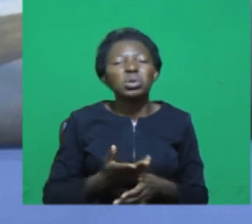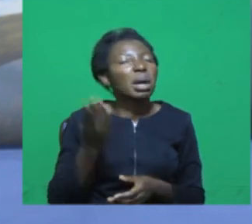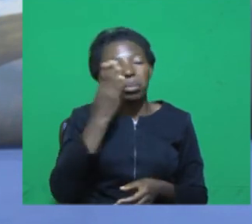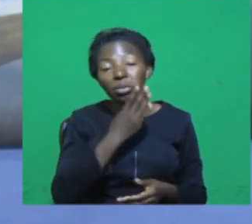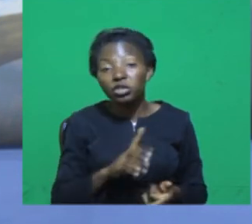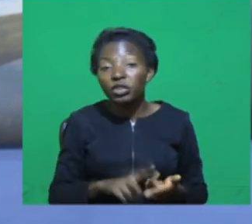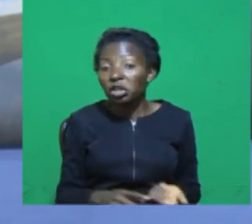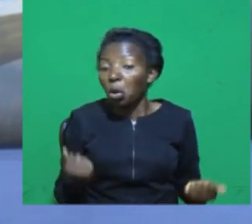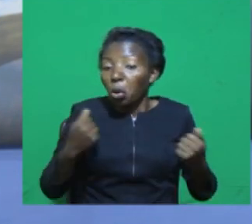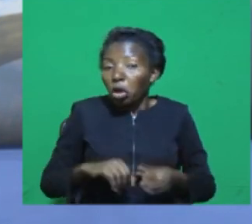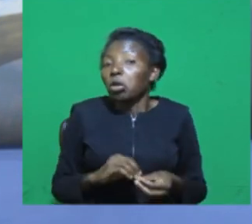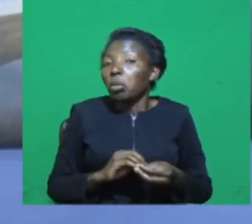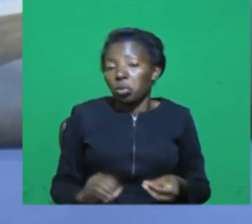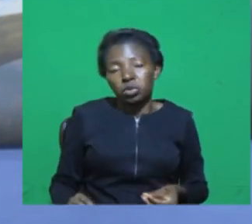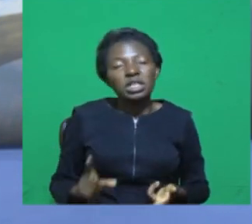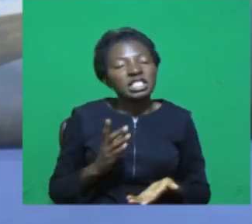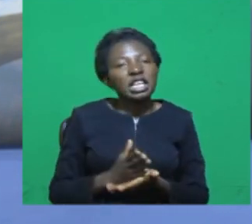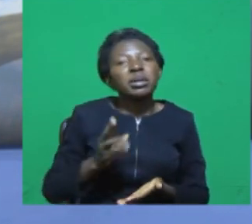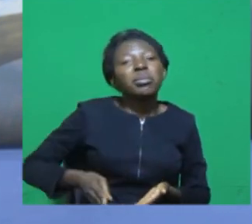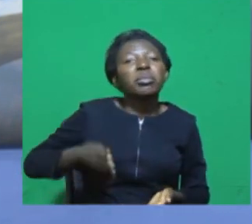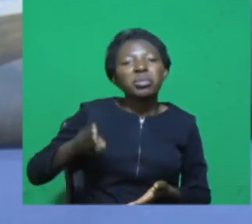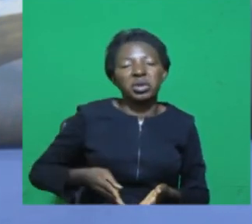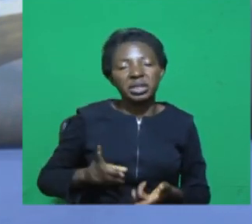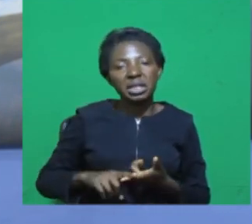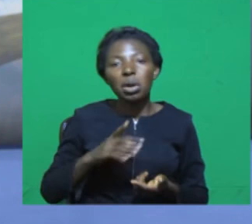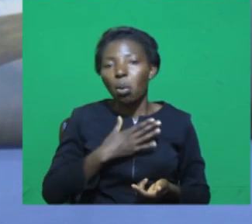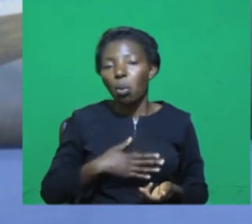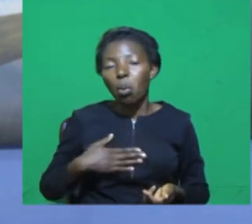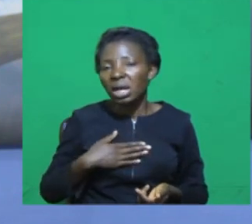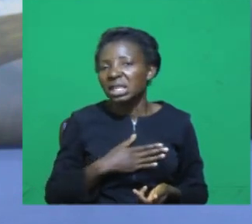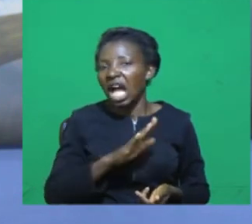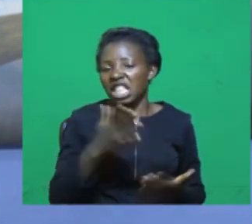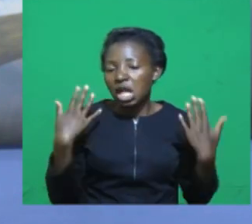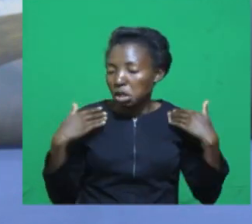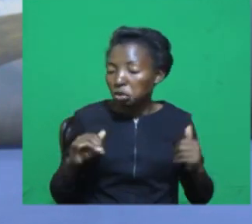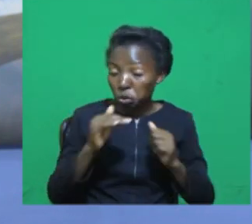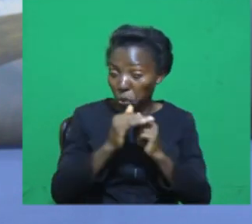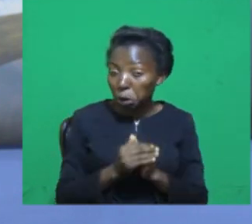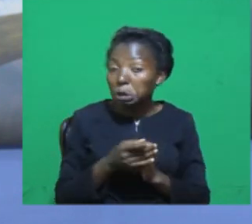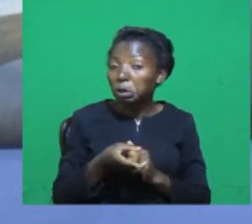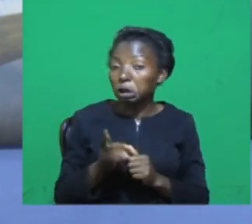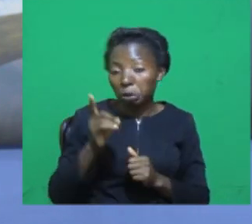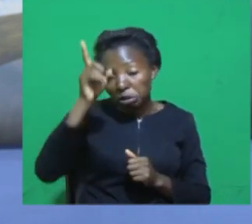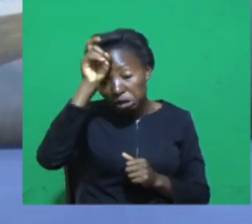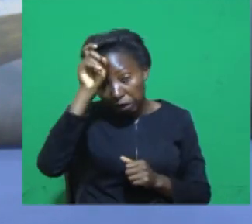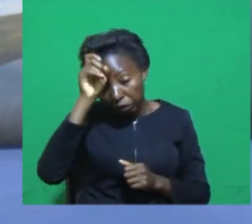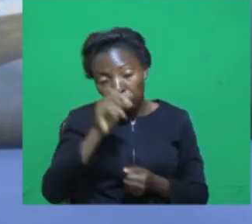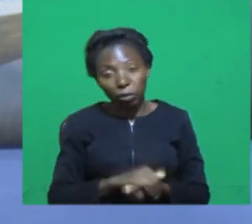Akapindwa nekuzvida to the extent yekuti akakuda kutonamatwa, akuda kuinzana naMwari.